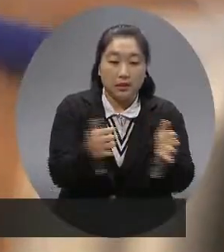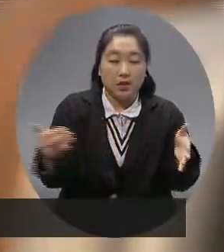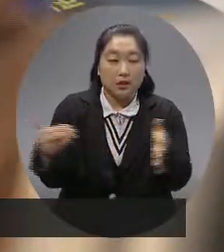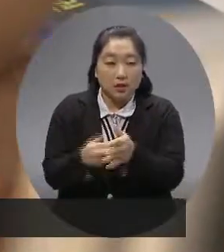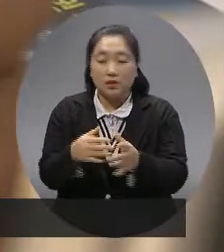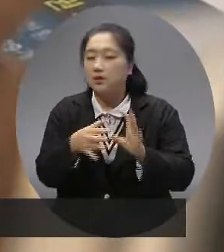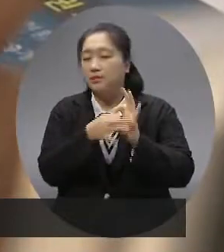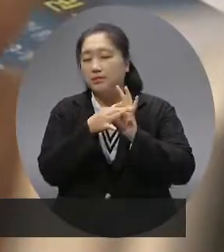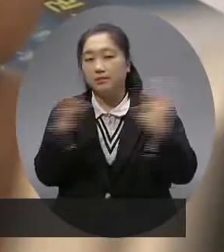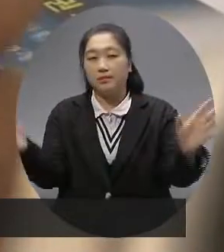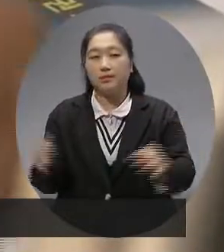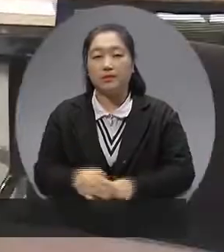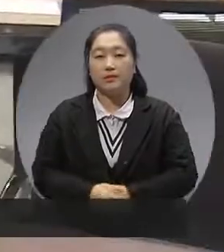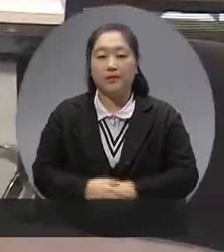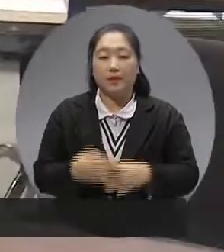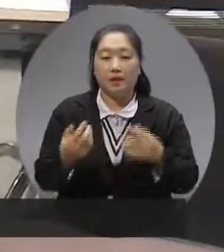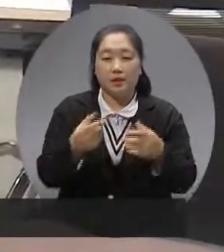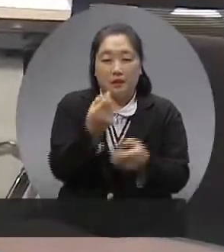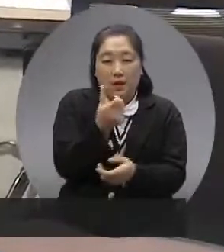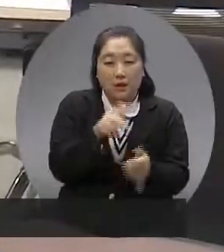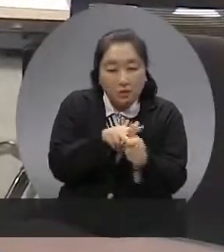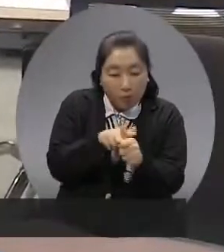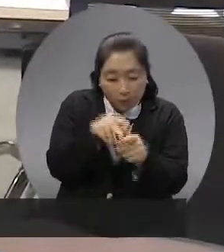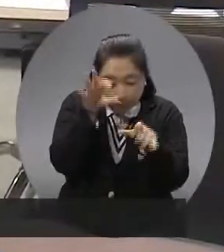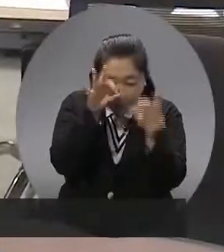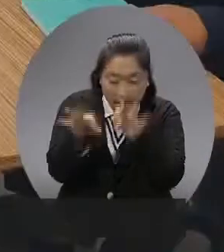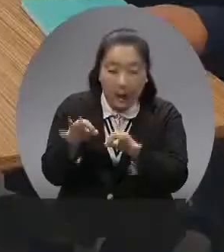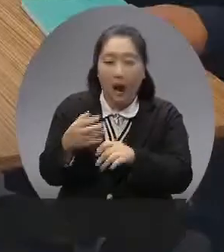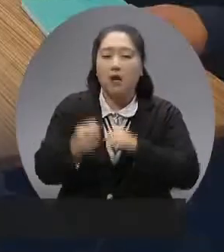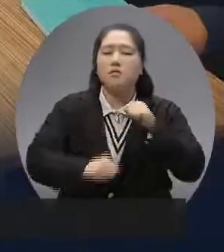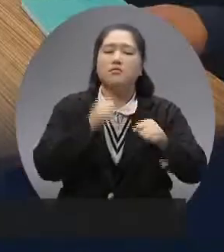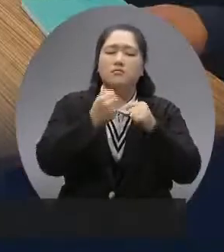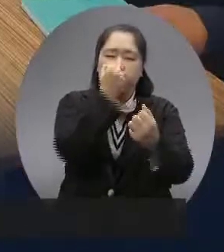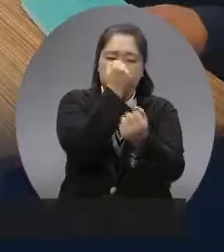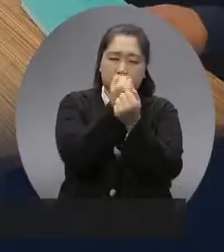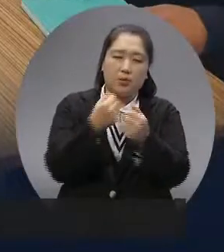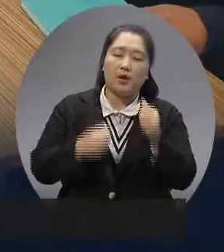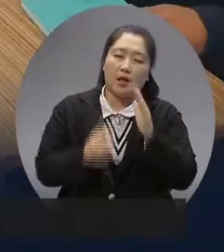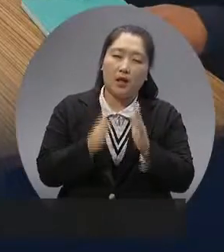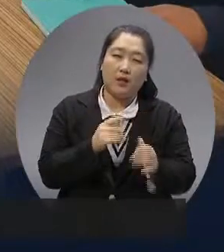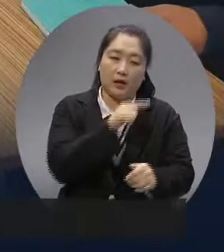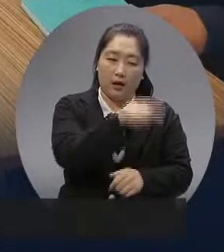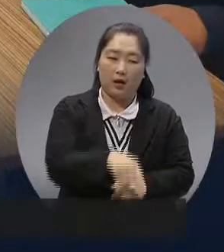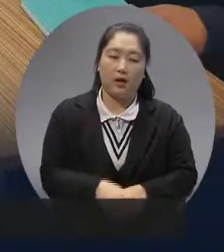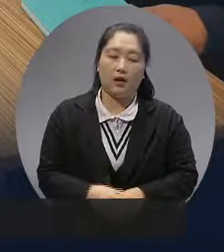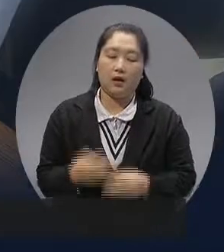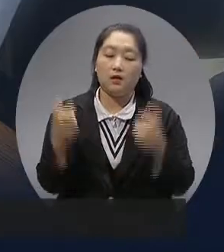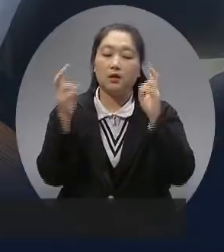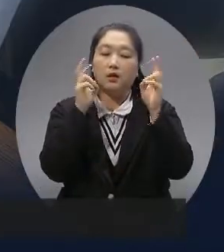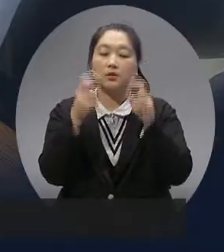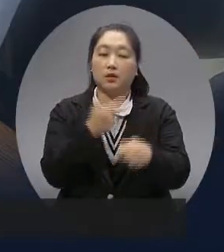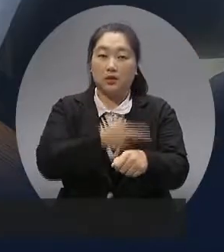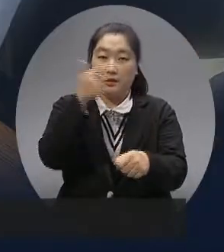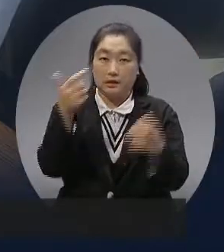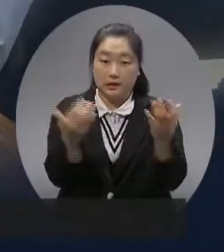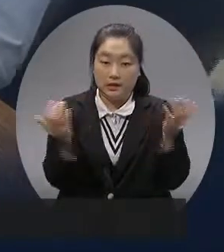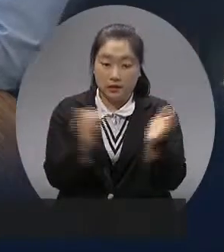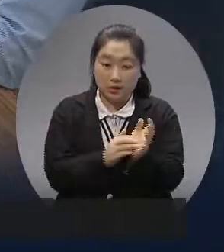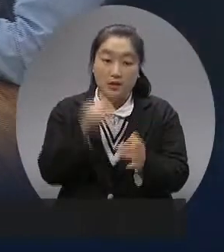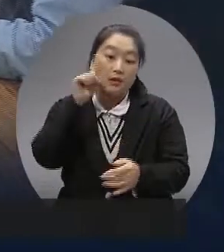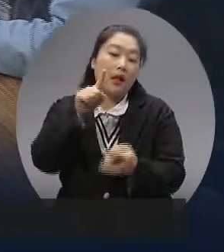의존해 무턱대고 달려가곤 합니다. 기업체라는 게 6시 업무가 끝나고 내일